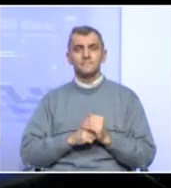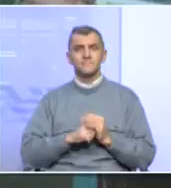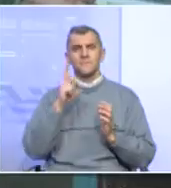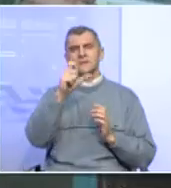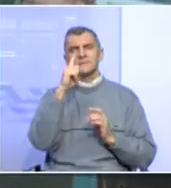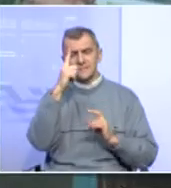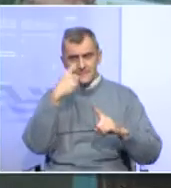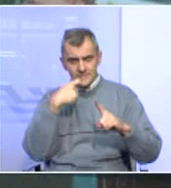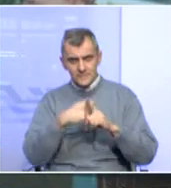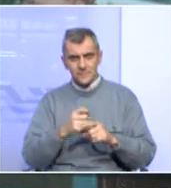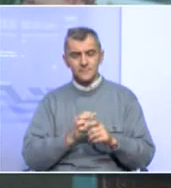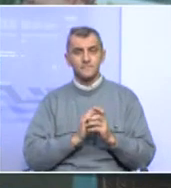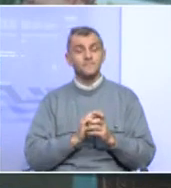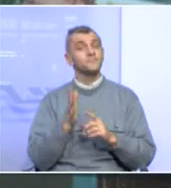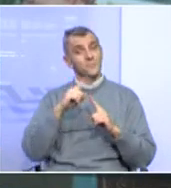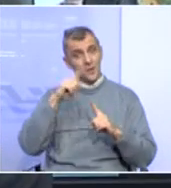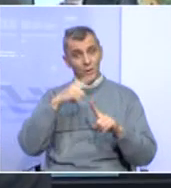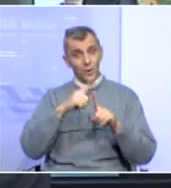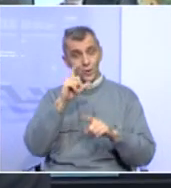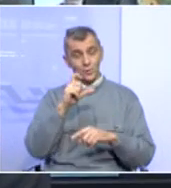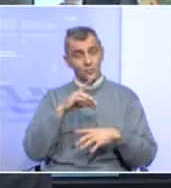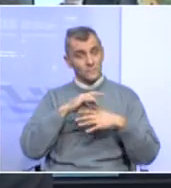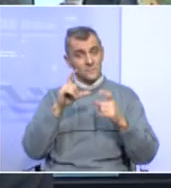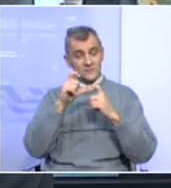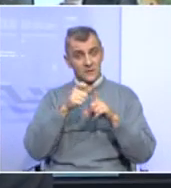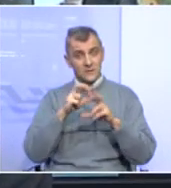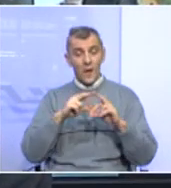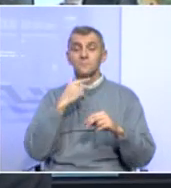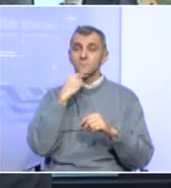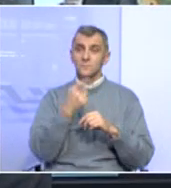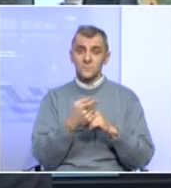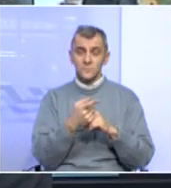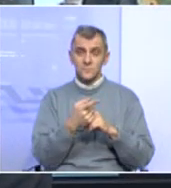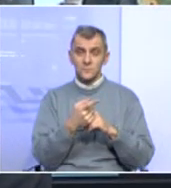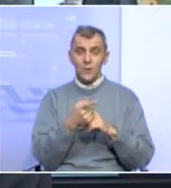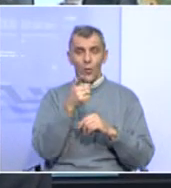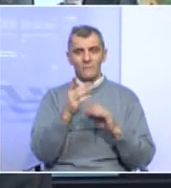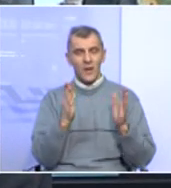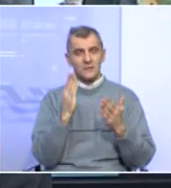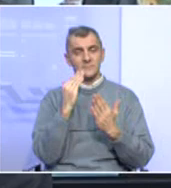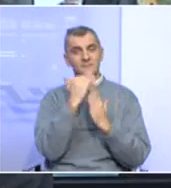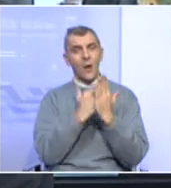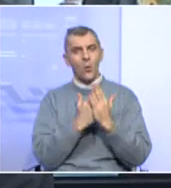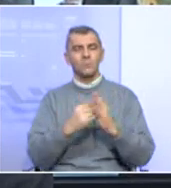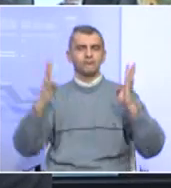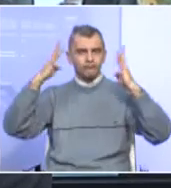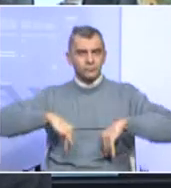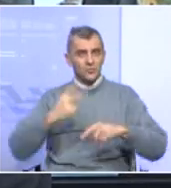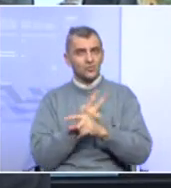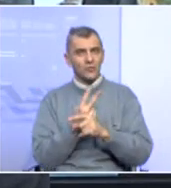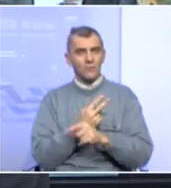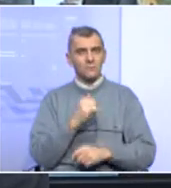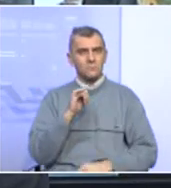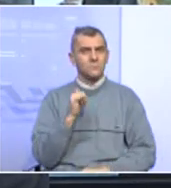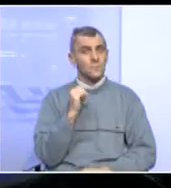CIK i tako dalje. Gospodin Tihić, lider SDA, kaže da ti zakoni ruše državu. Dijelite li mišljenje